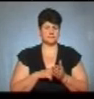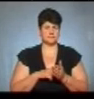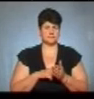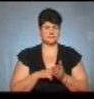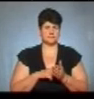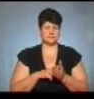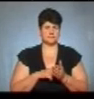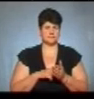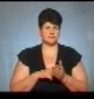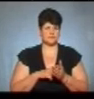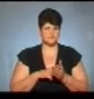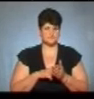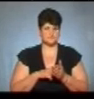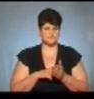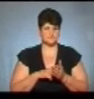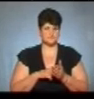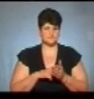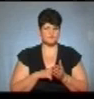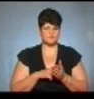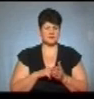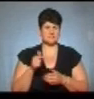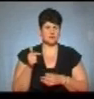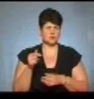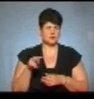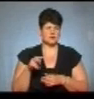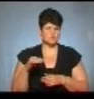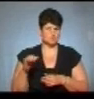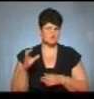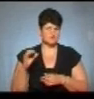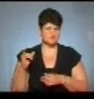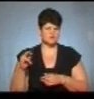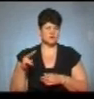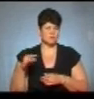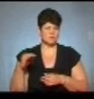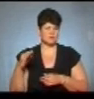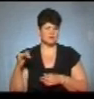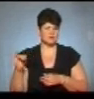Получав субсидію за грудень, листопад, січень, лютий,